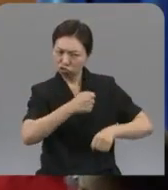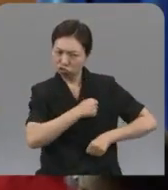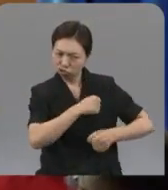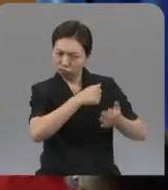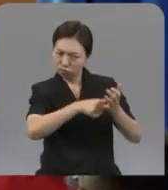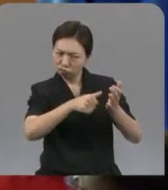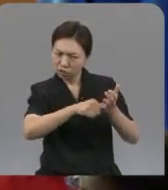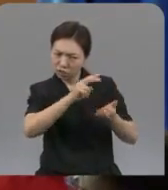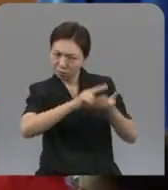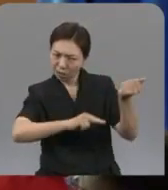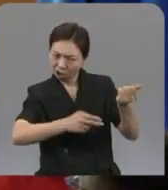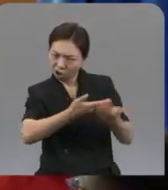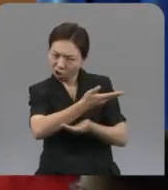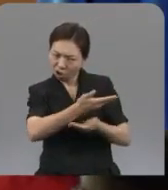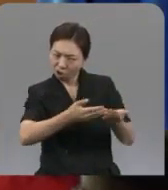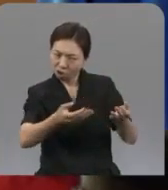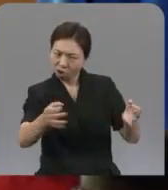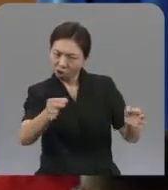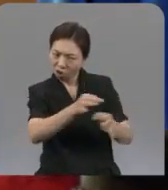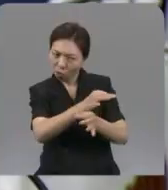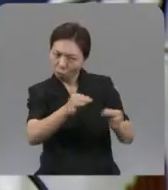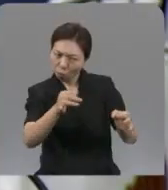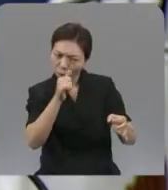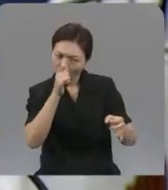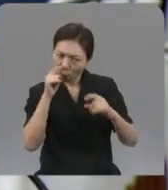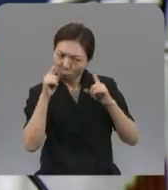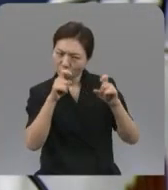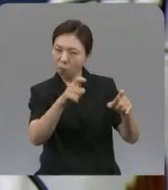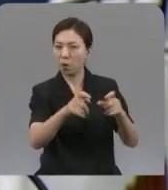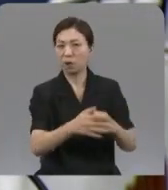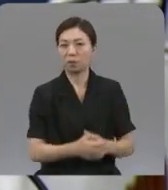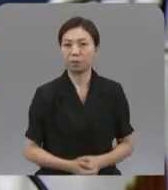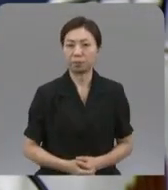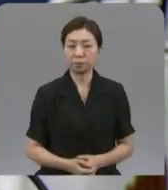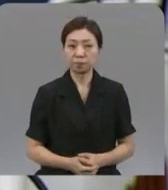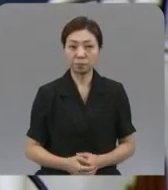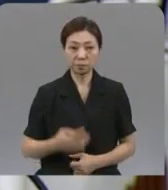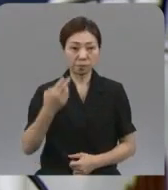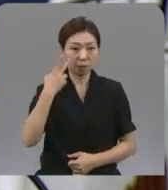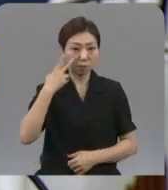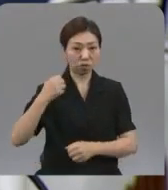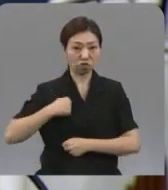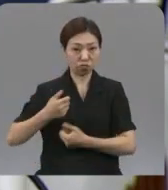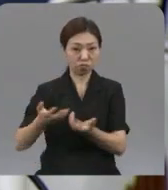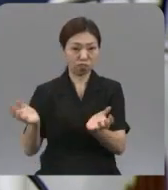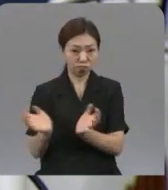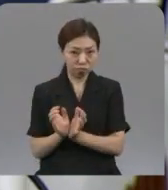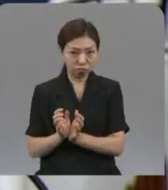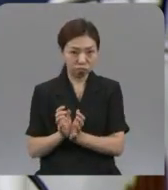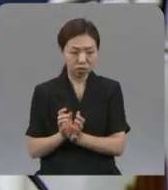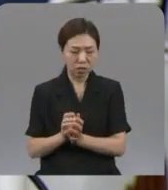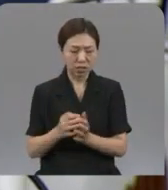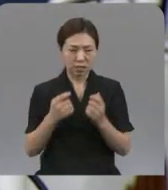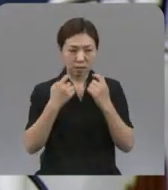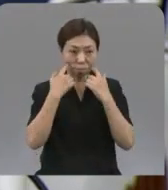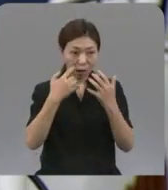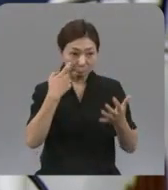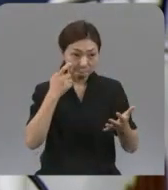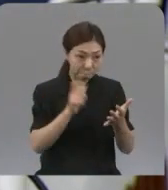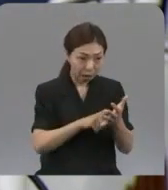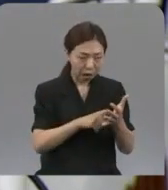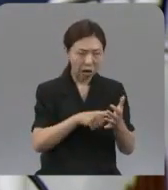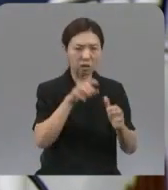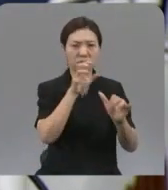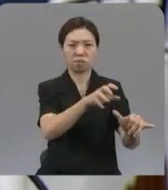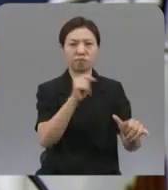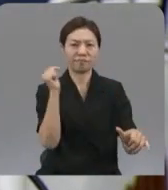进一步的制裁措施。美国国务院发言人马修·米勒表示，在北韩违反联合国安理会制裁或需要对北韩